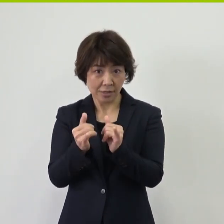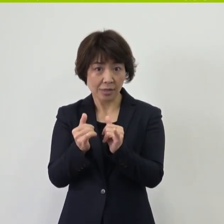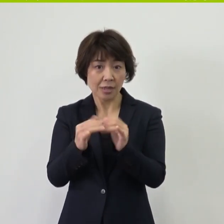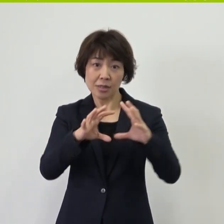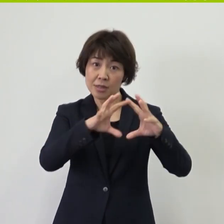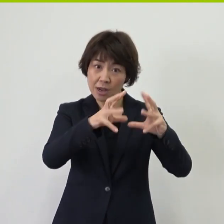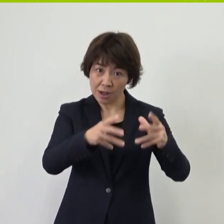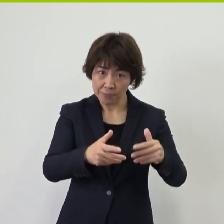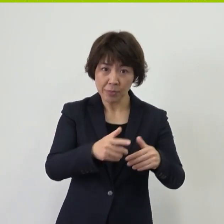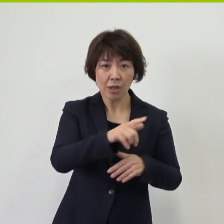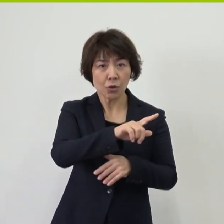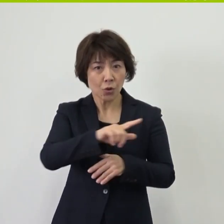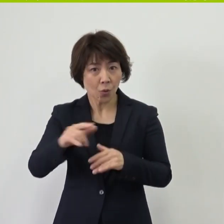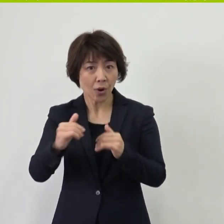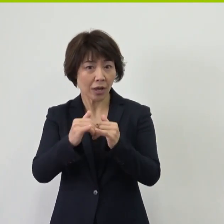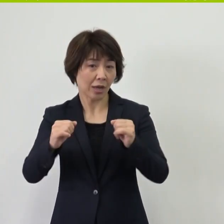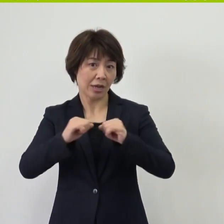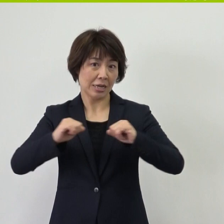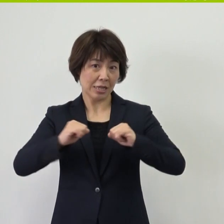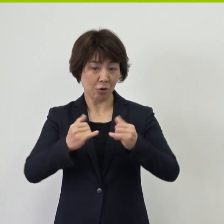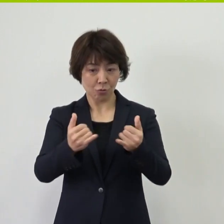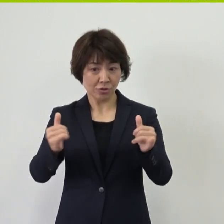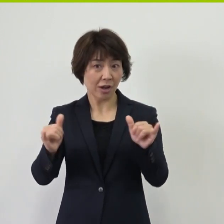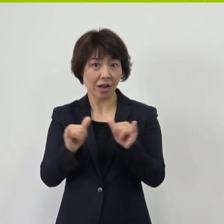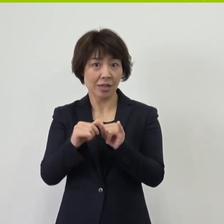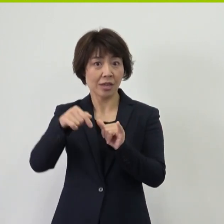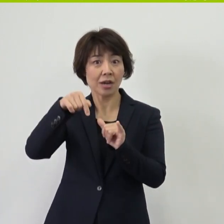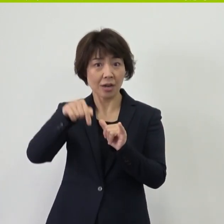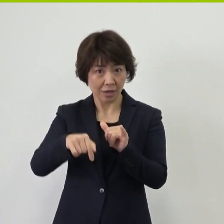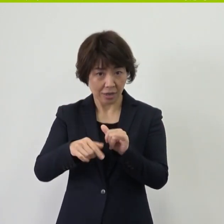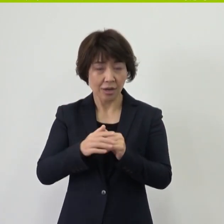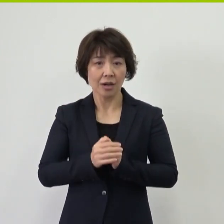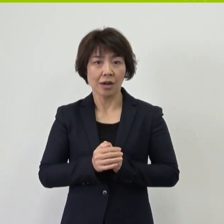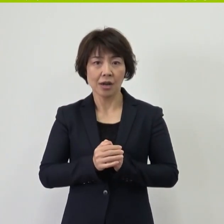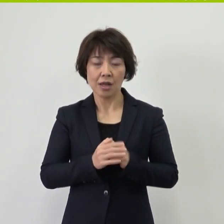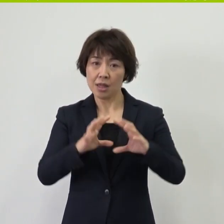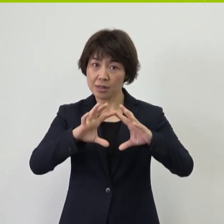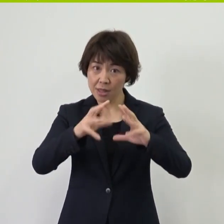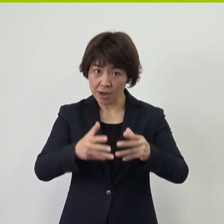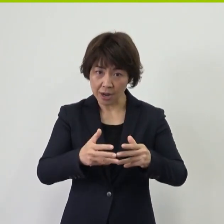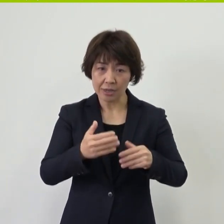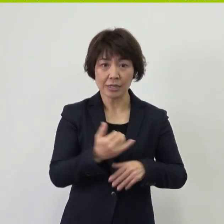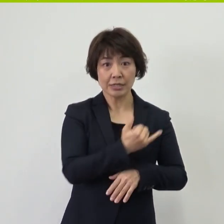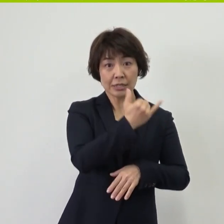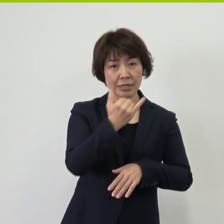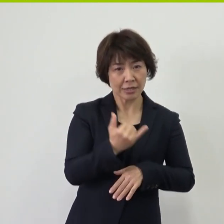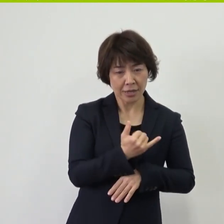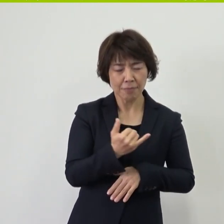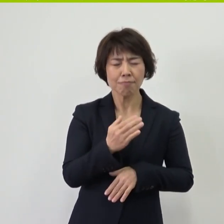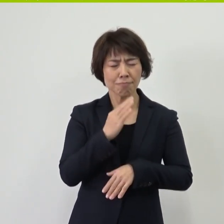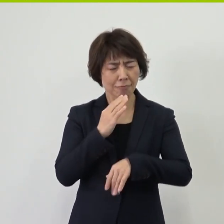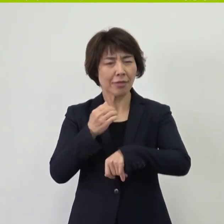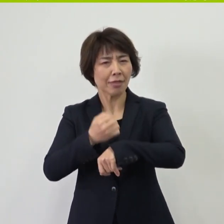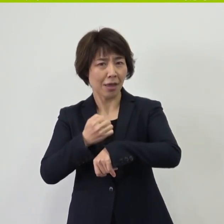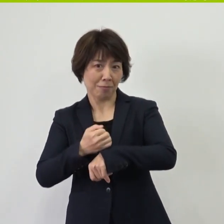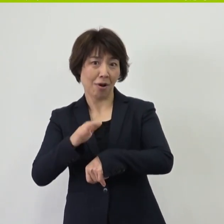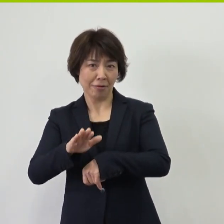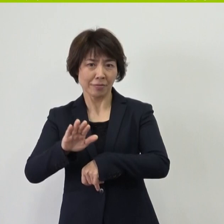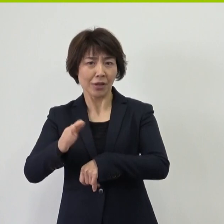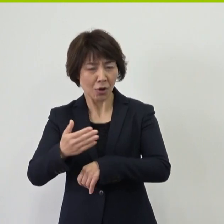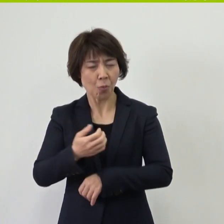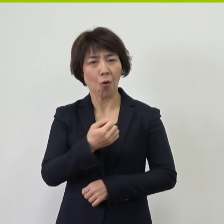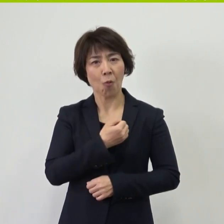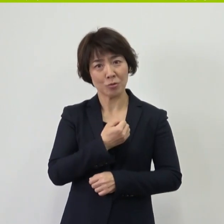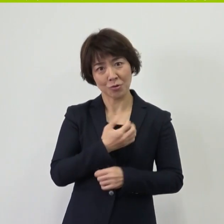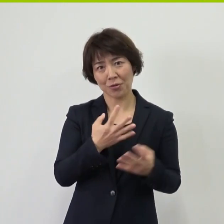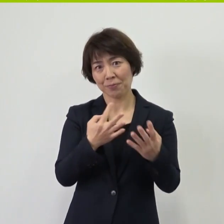ですが、この世界そのもの、いろんな方が生きているこの社会とかですね、世界、人生というものそのものが大変なこともあるかもしれませんけど、